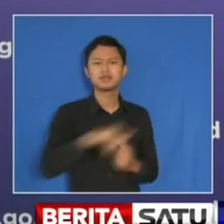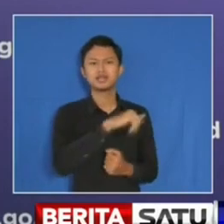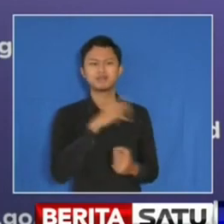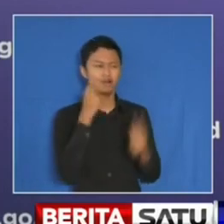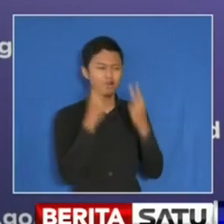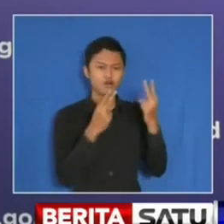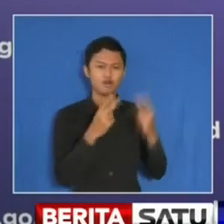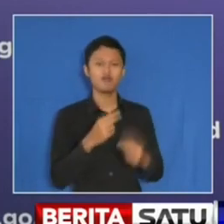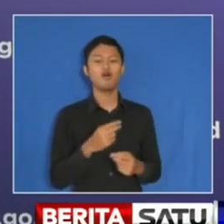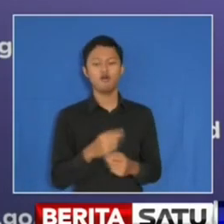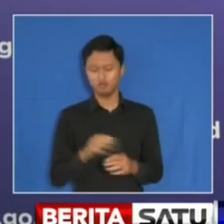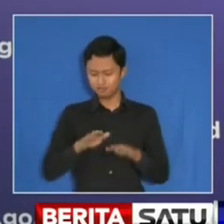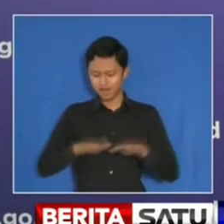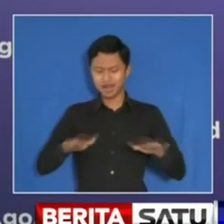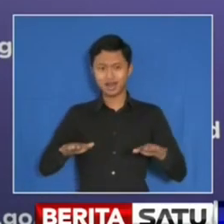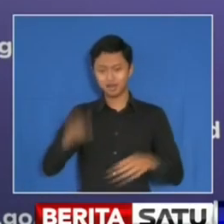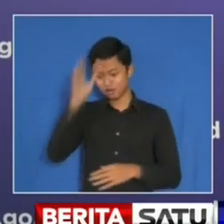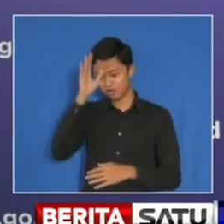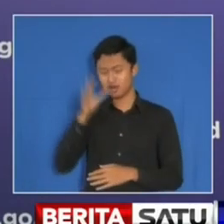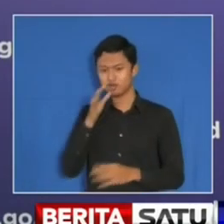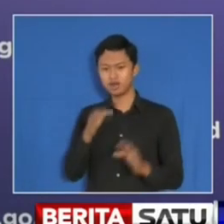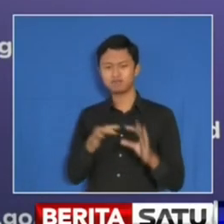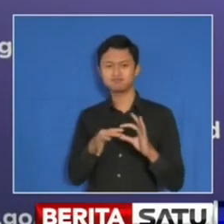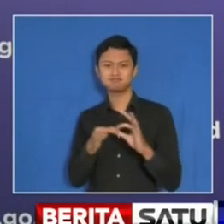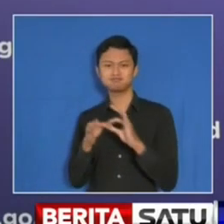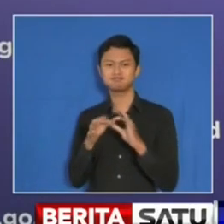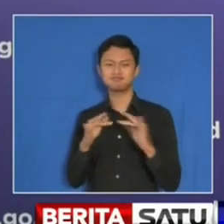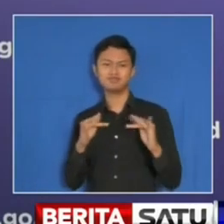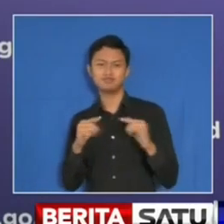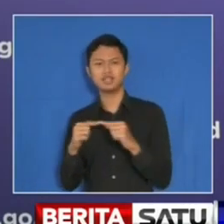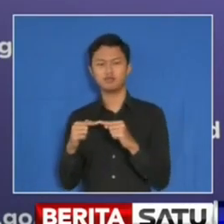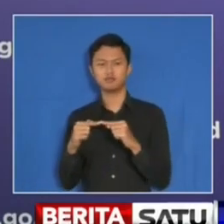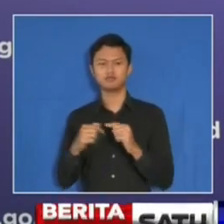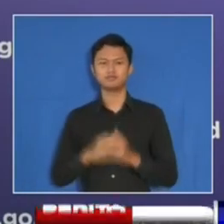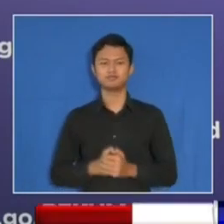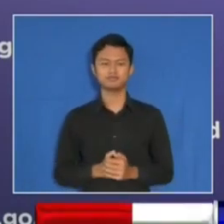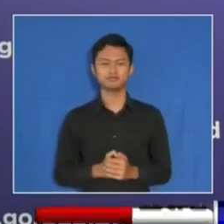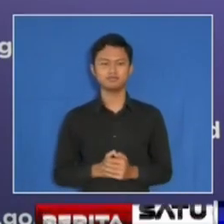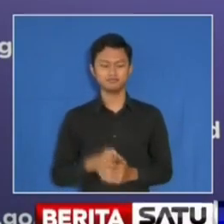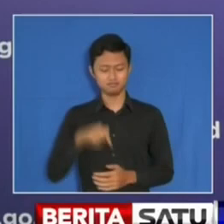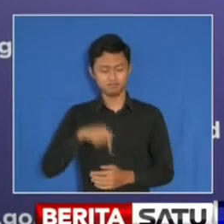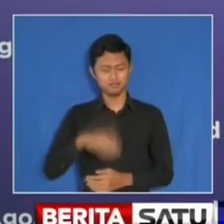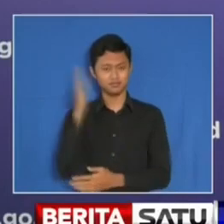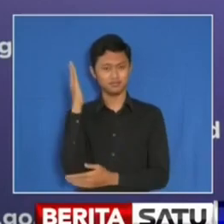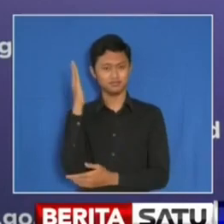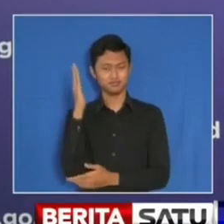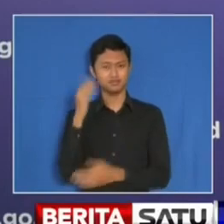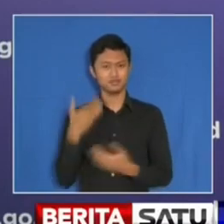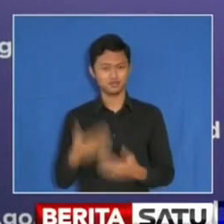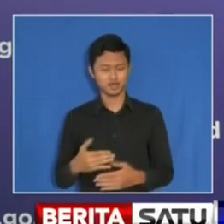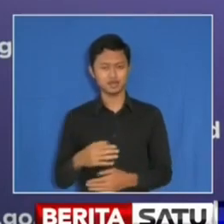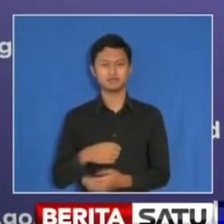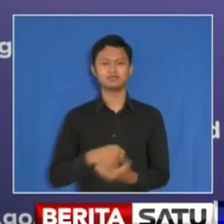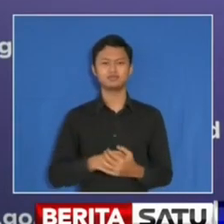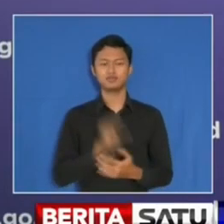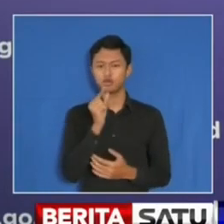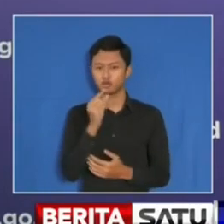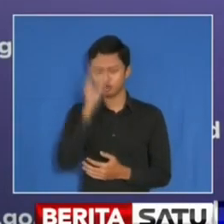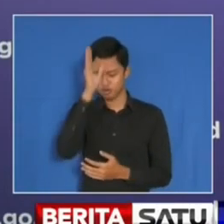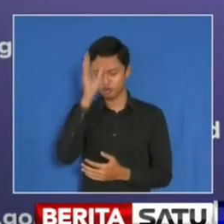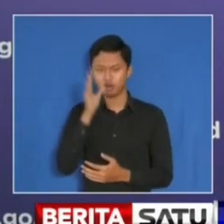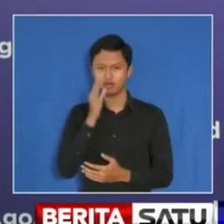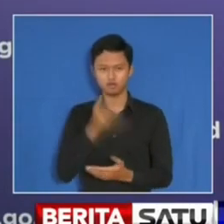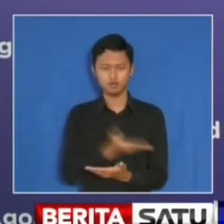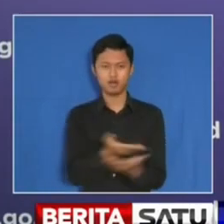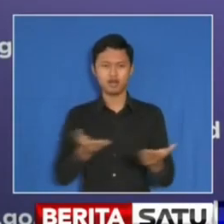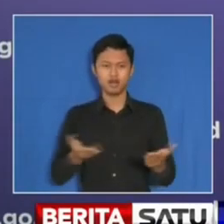suasananya akan lebih menyambung. Mungkin sementara ini yang bisa kami haturkan kepada para ayah dan bunda, para